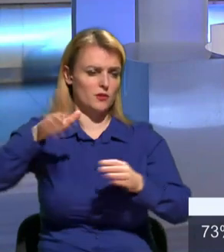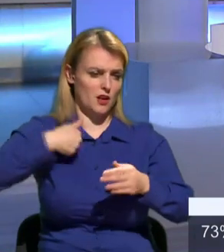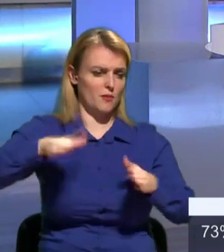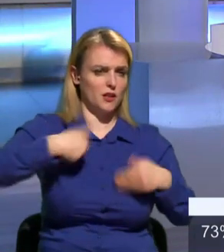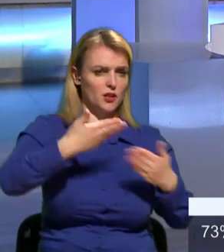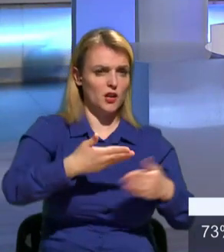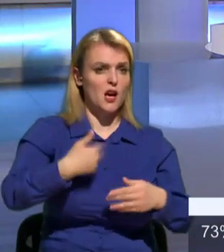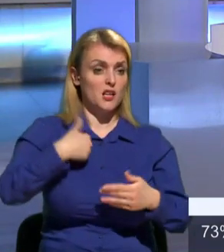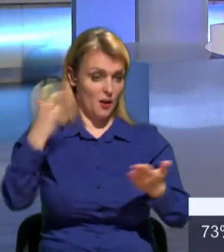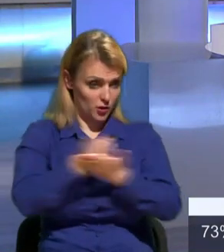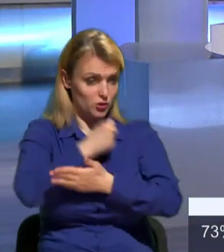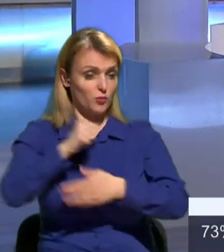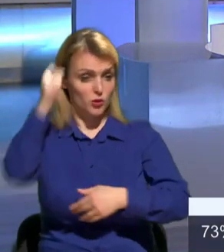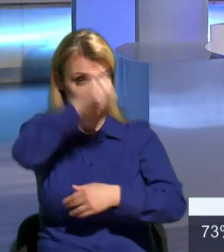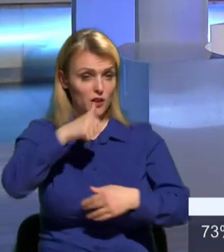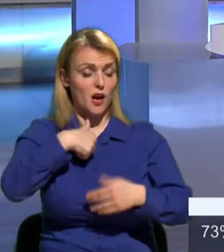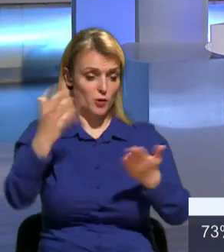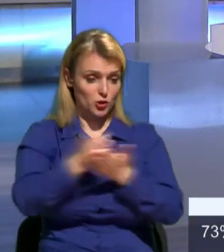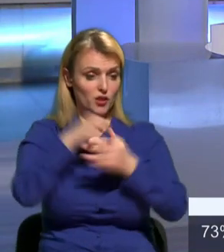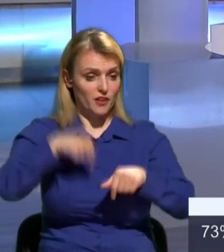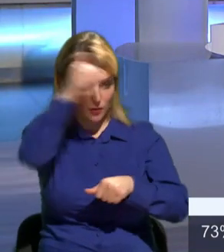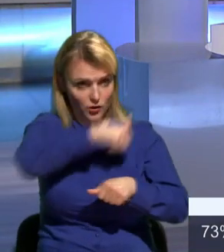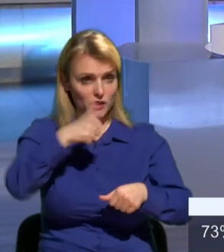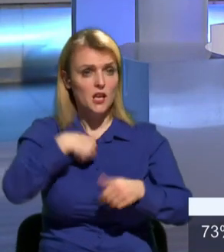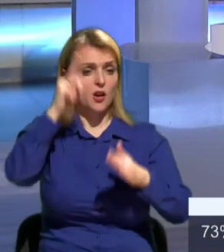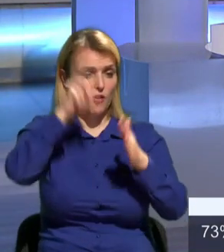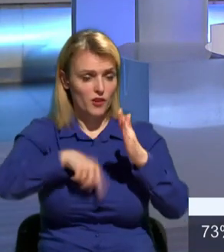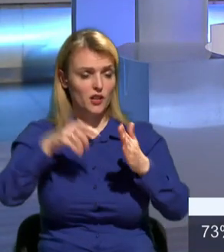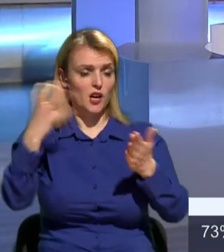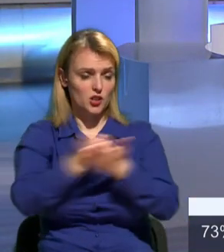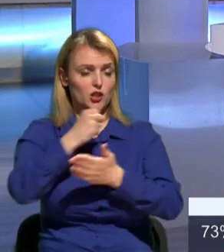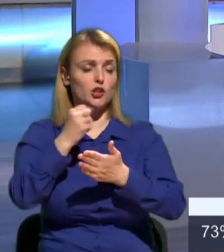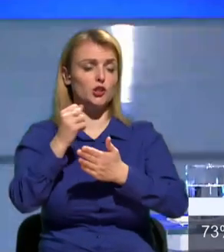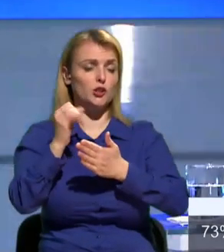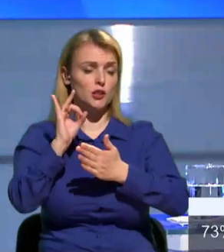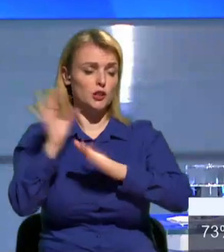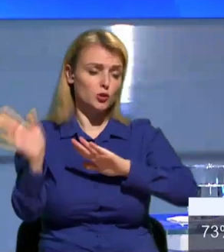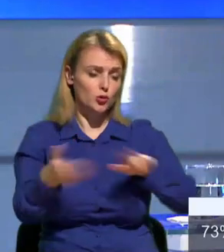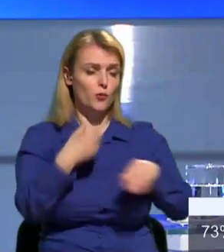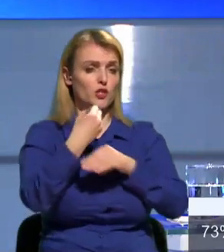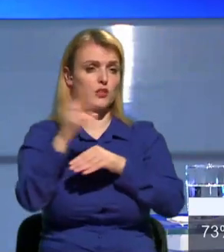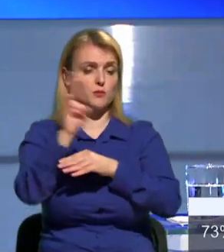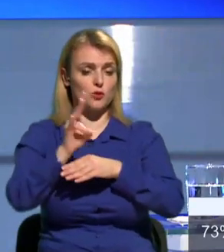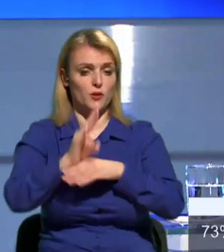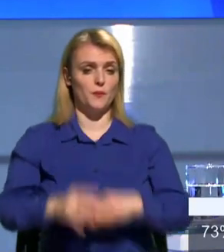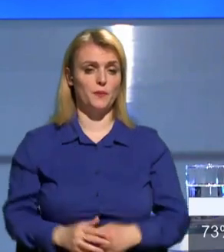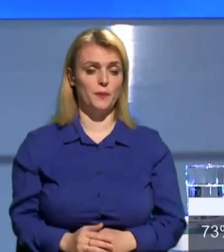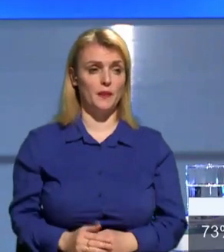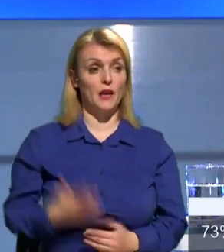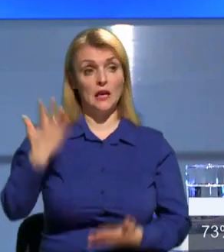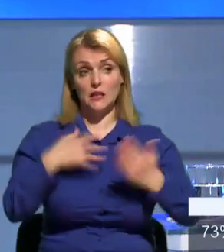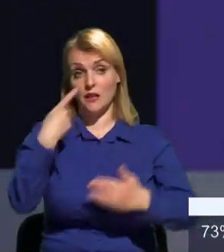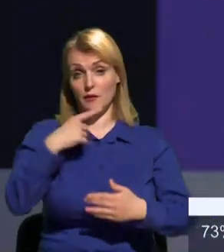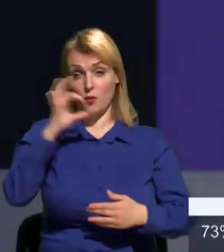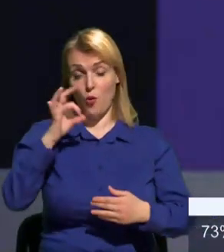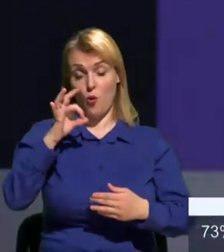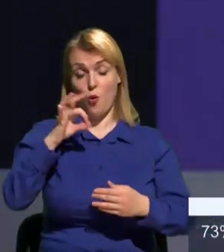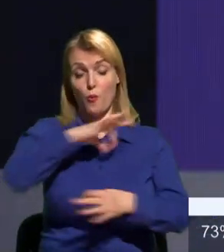anului trecut, am reușit acest lucru în acest an și la sigur voi reuși și după data de 15 noiembrie. Dacă tot vorbim de